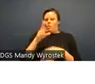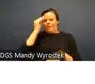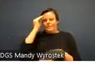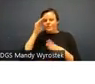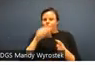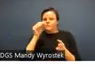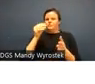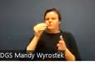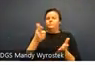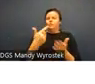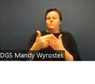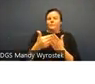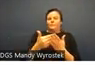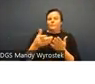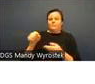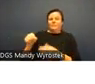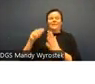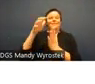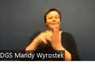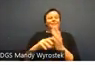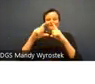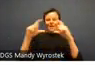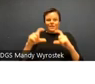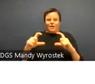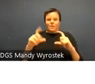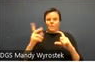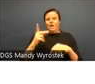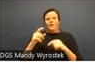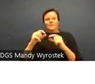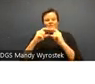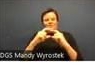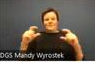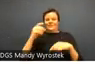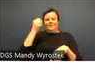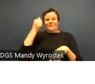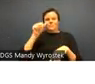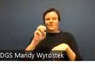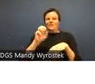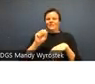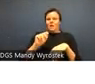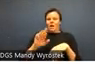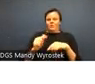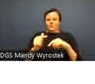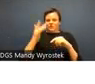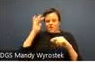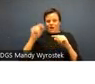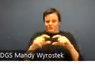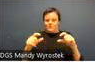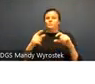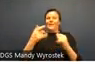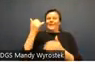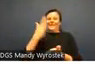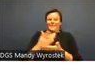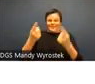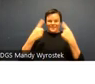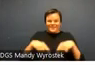Art. Und am Ende werden wir die Möglichkeit haben für Fragen und werden versuchen zu antworten. Wenn Sie jetzt schon Fragen haben,